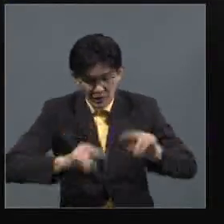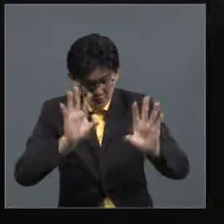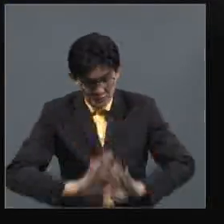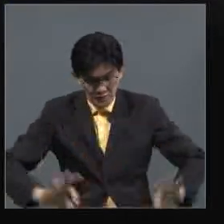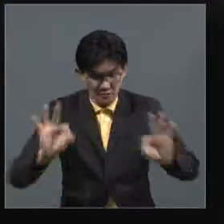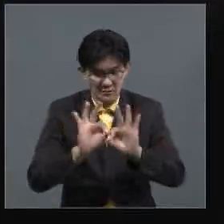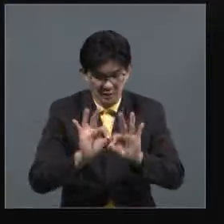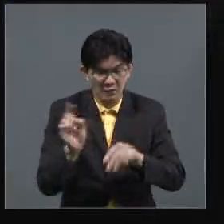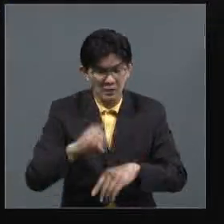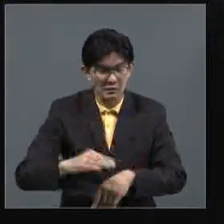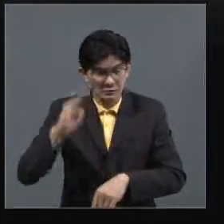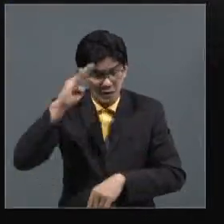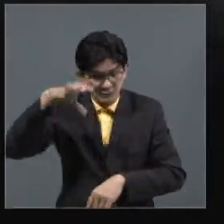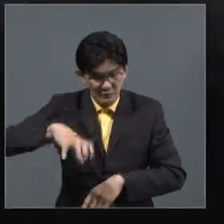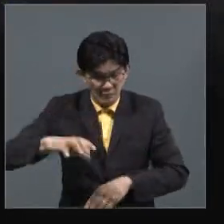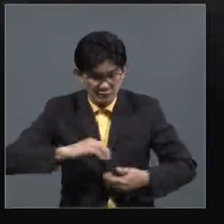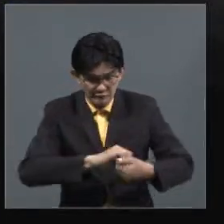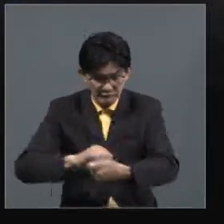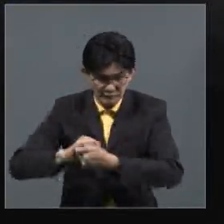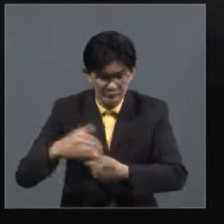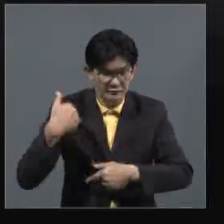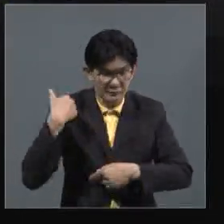ทำร่วมกันกับกองทัพเช่นโมเดลที่จังหวั